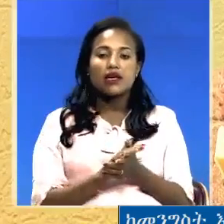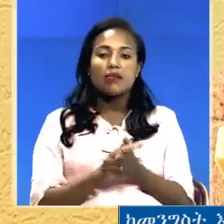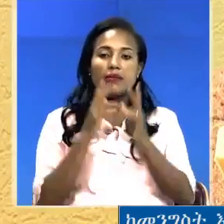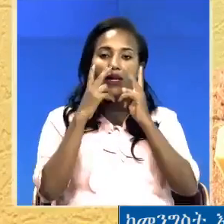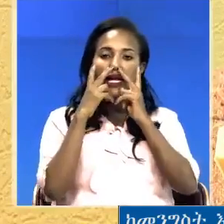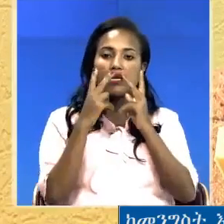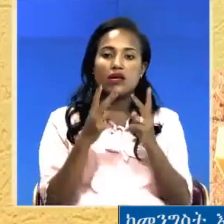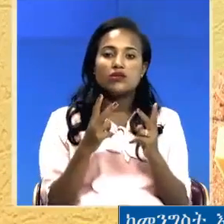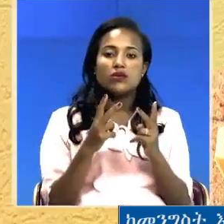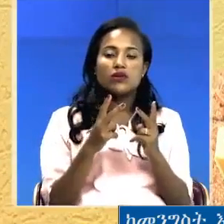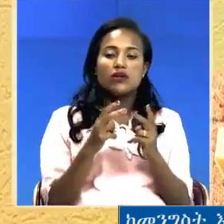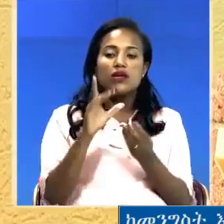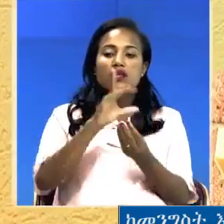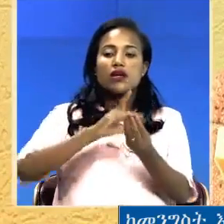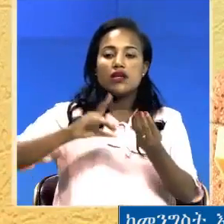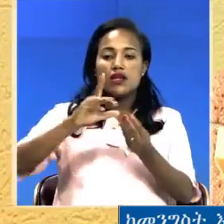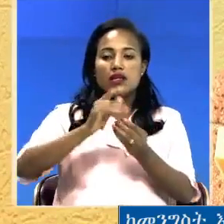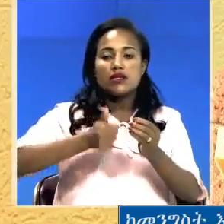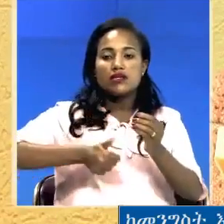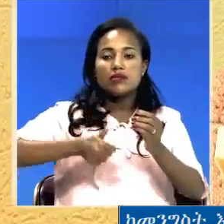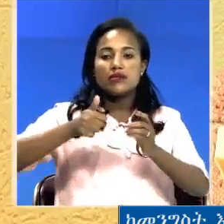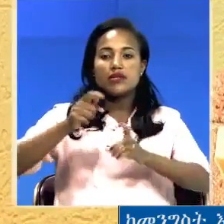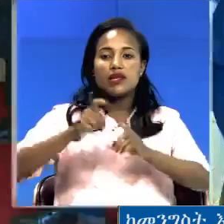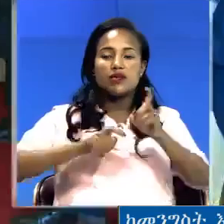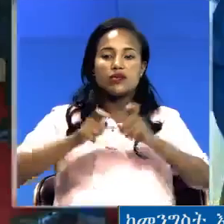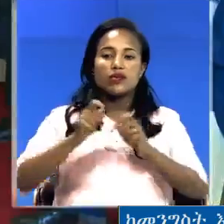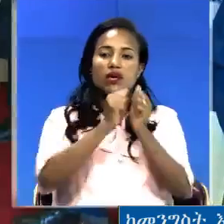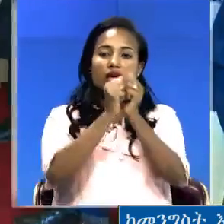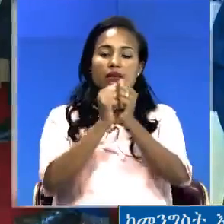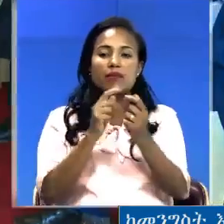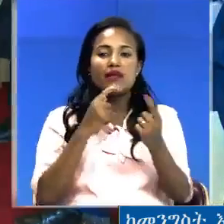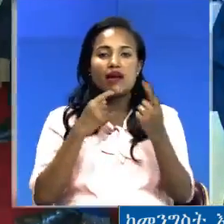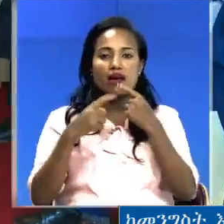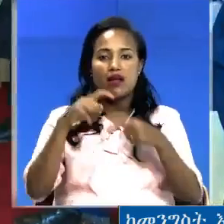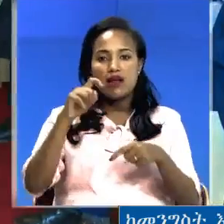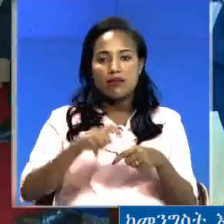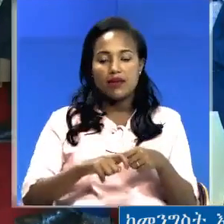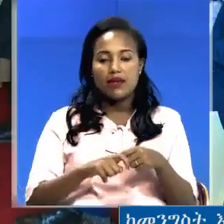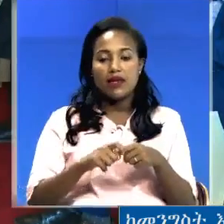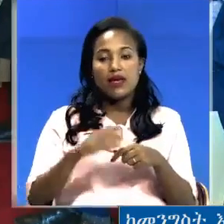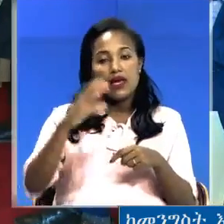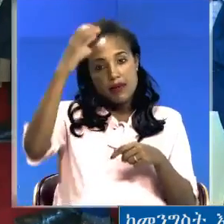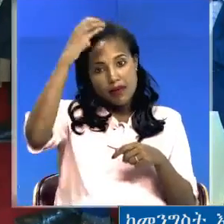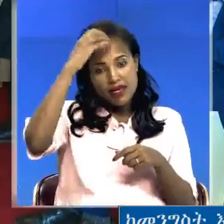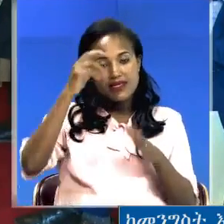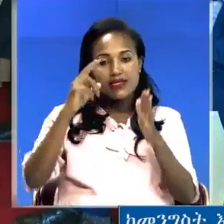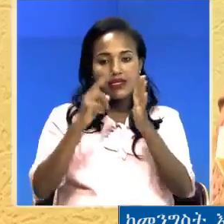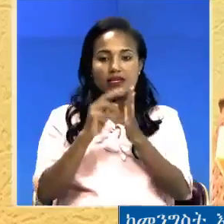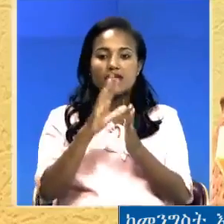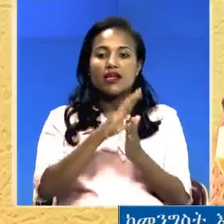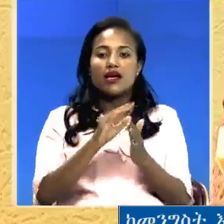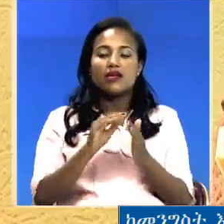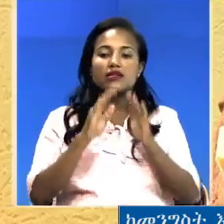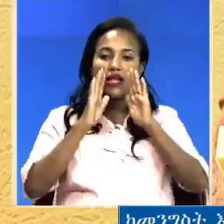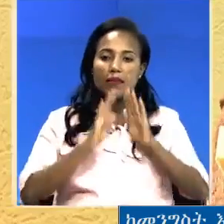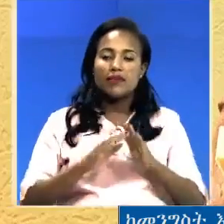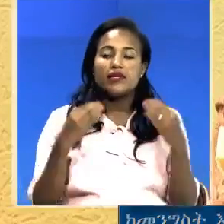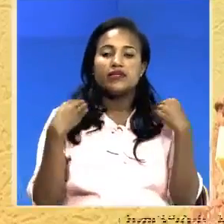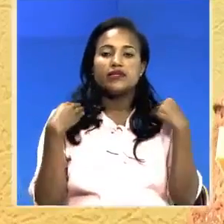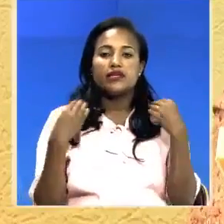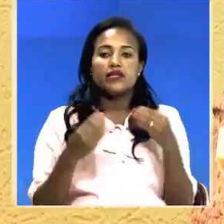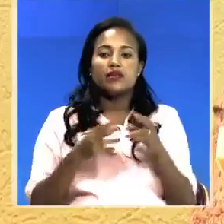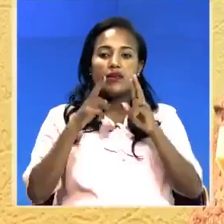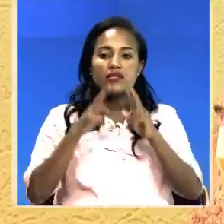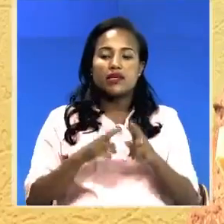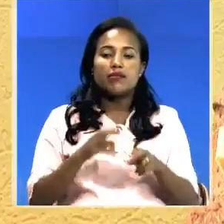ከሚመለከታቸው የክልል ርዕሰ መስተዳድሮች ጋር መነጋገር አለብን። የመንግስት ህግንና ጸጥታን ደህንነትን የማስከበር